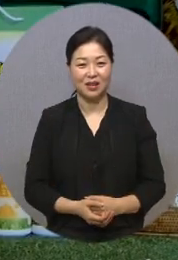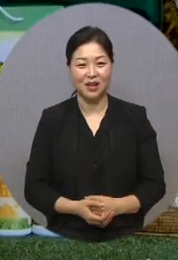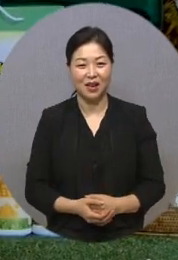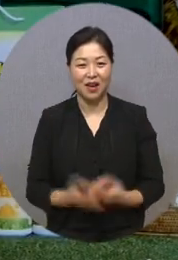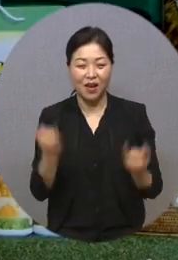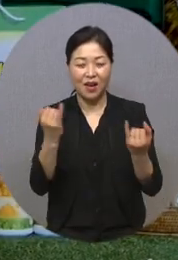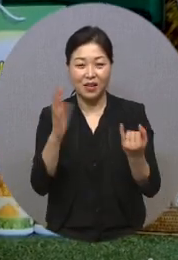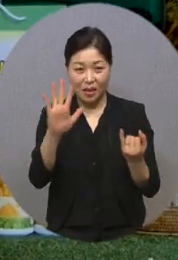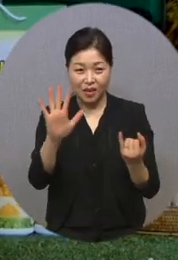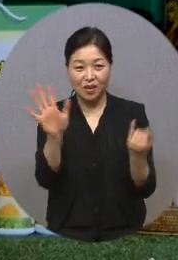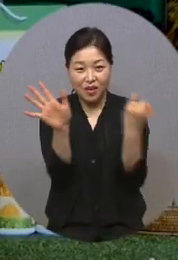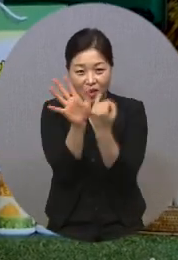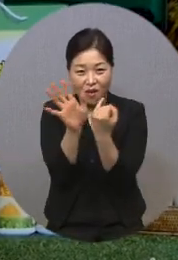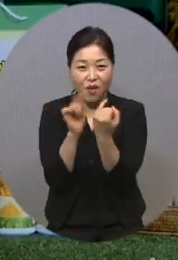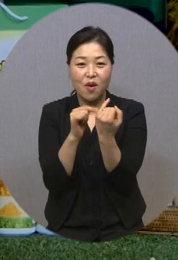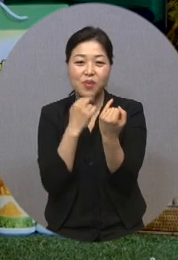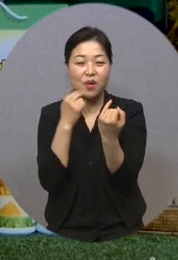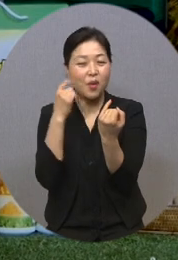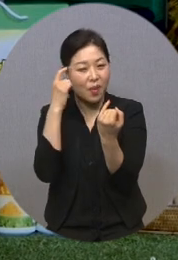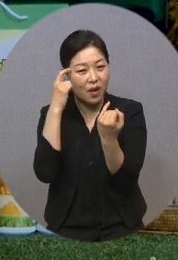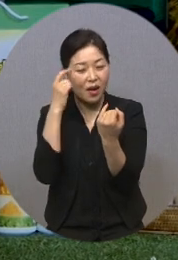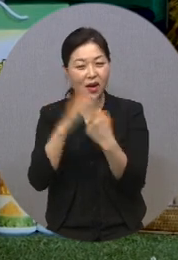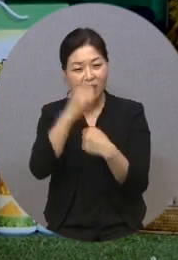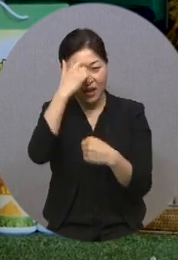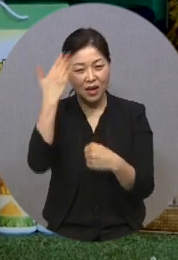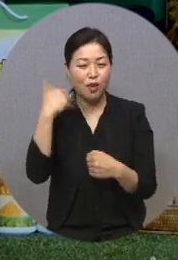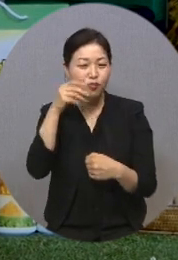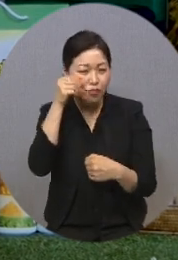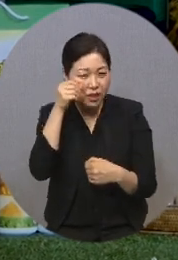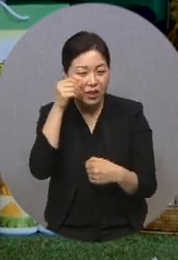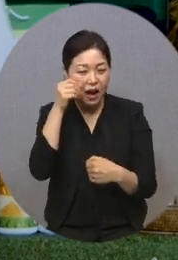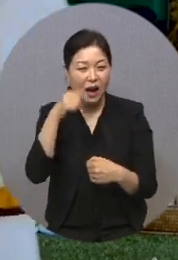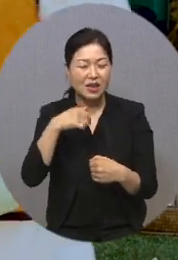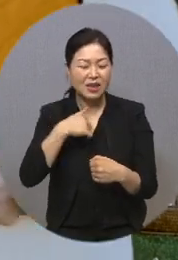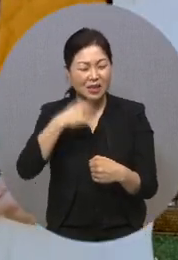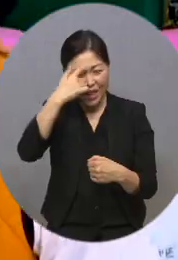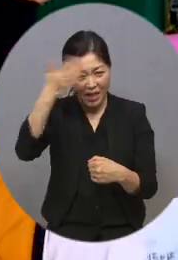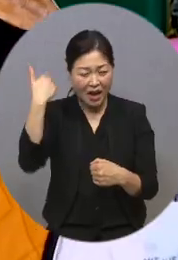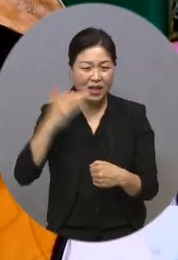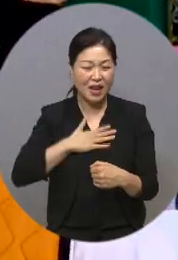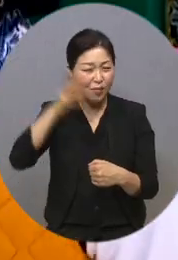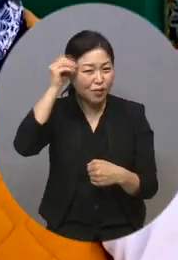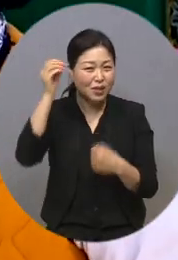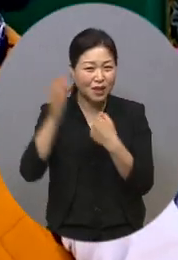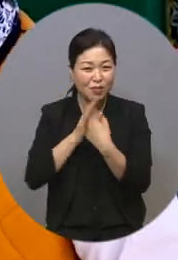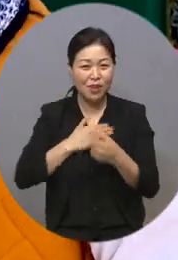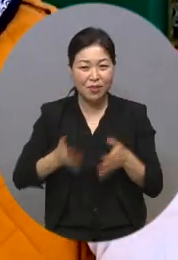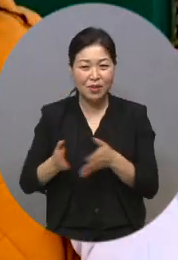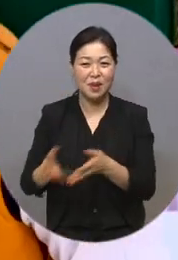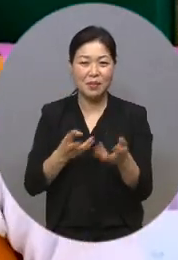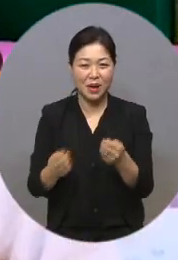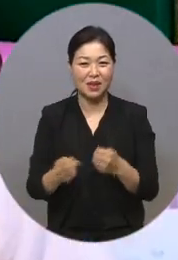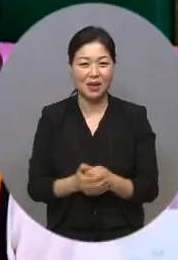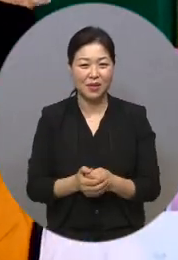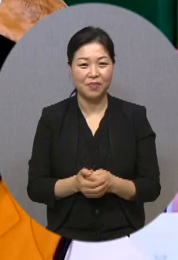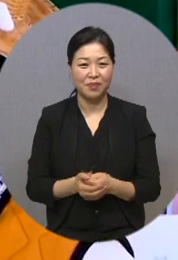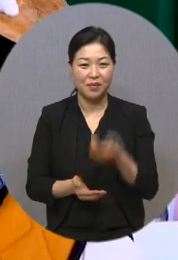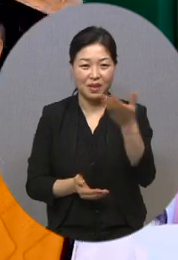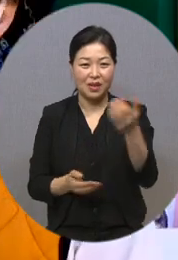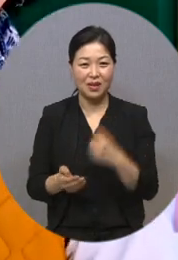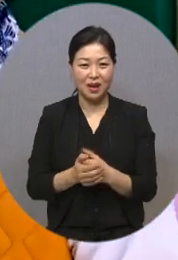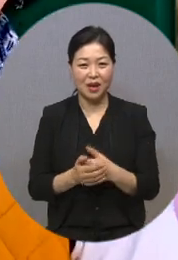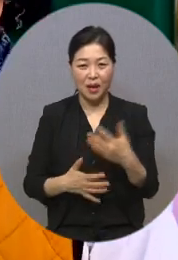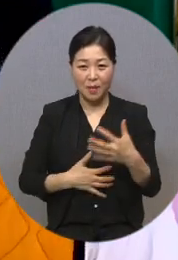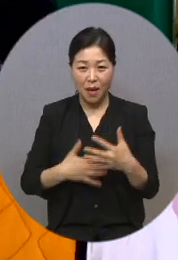부끄러워요. 옛날에 그냥 음식해갖고 몽땅 나는 것 같아요. 몽땅 나는 내 실차 오늘 배 터지는 거 아니야? 내 실차!